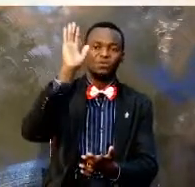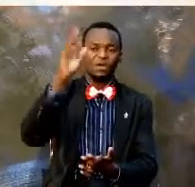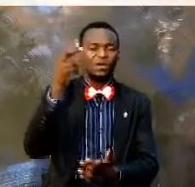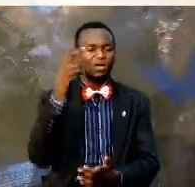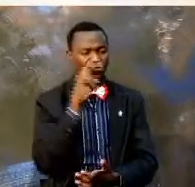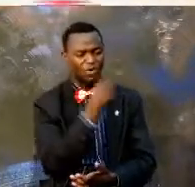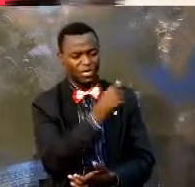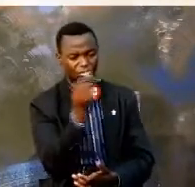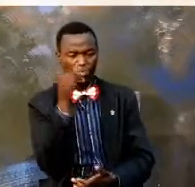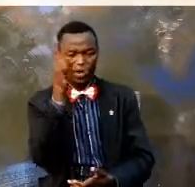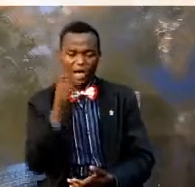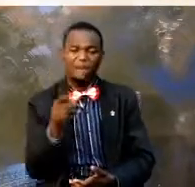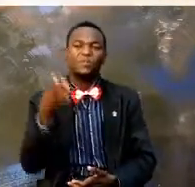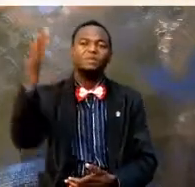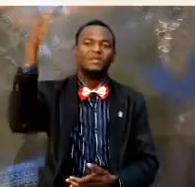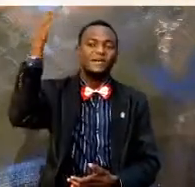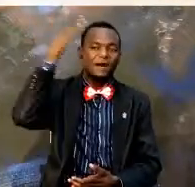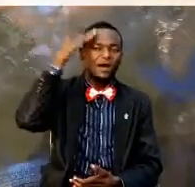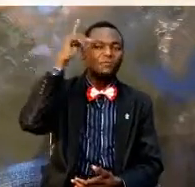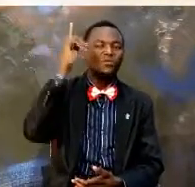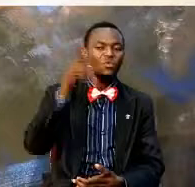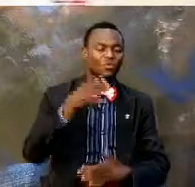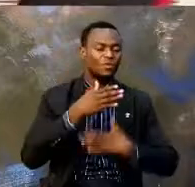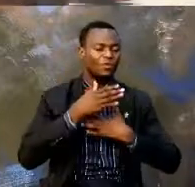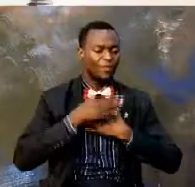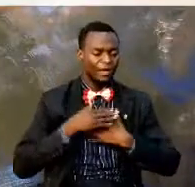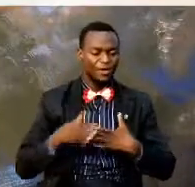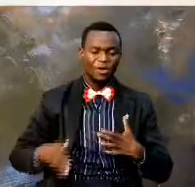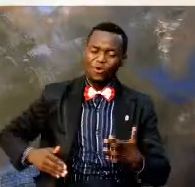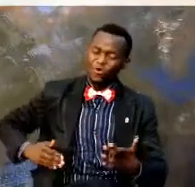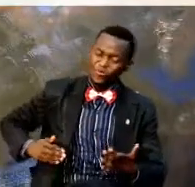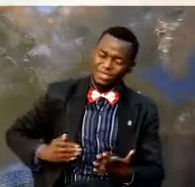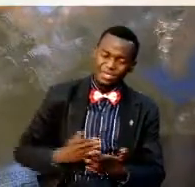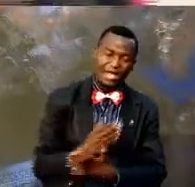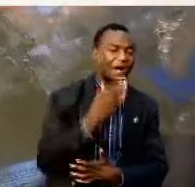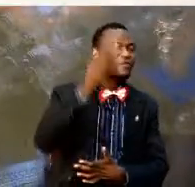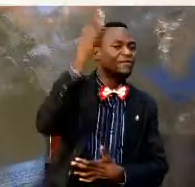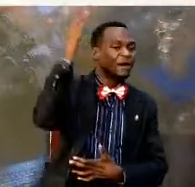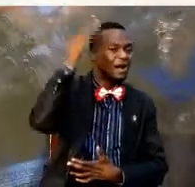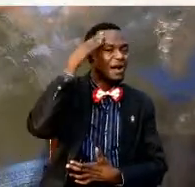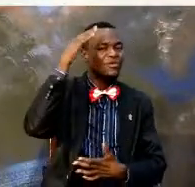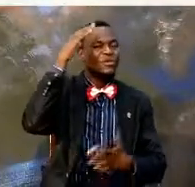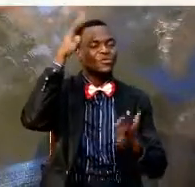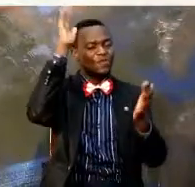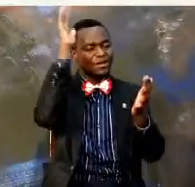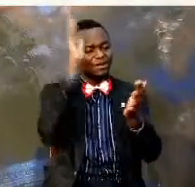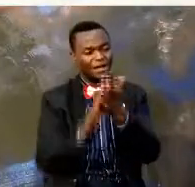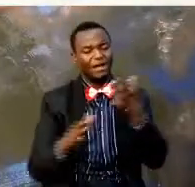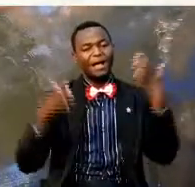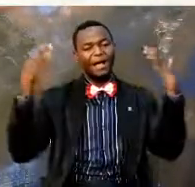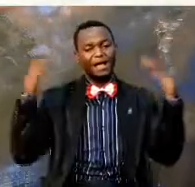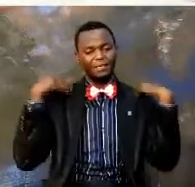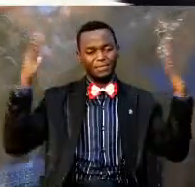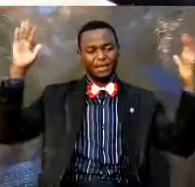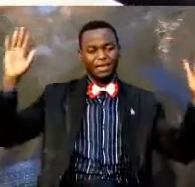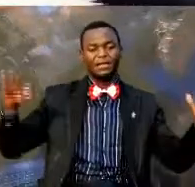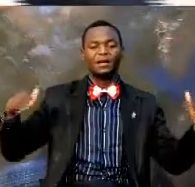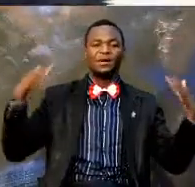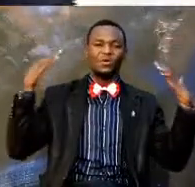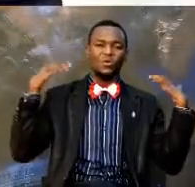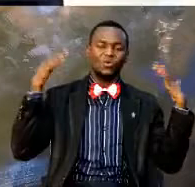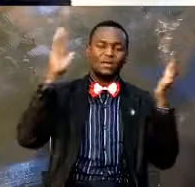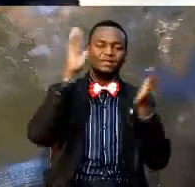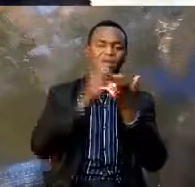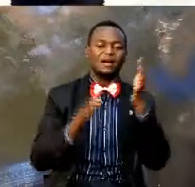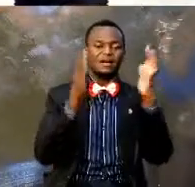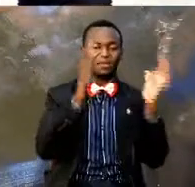tu hapo ninajua huu ni upendo upitao fahamu. Unashangaza malaika, unashangaza wanadamu,